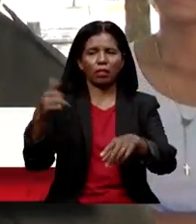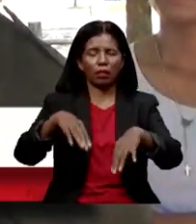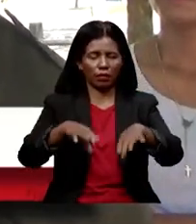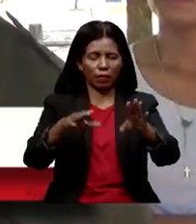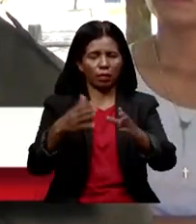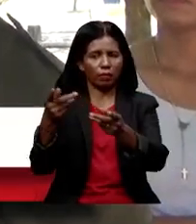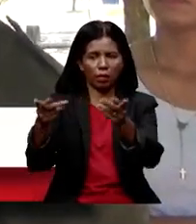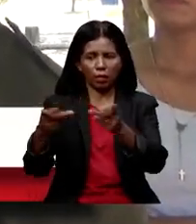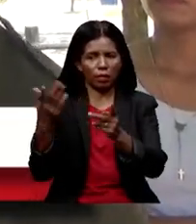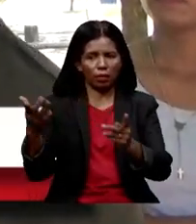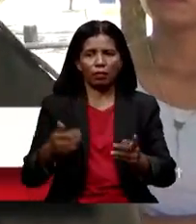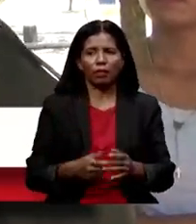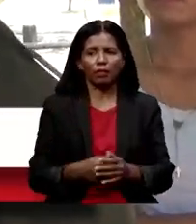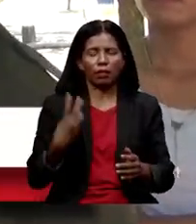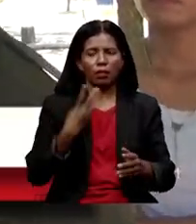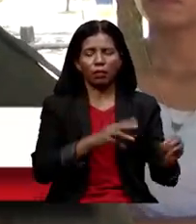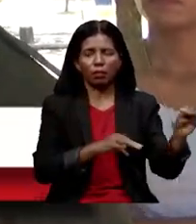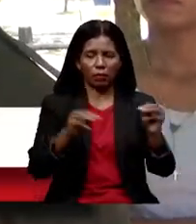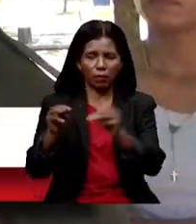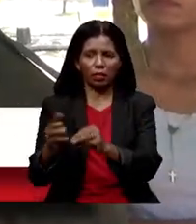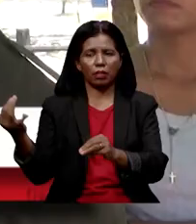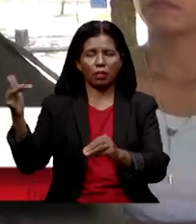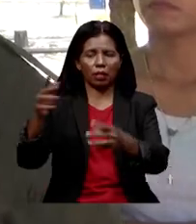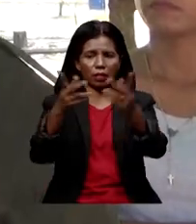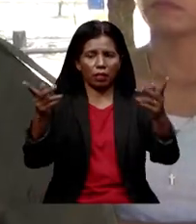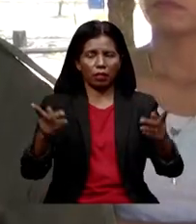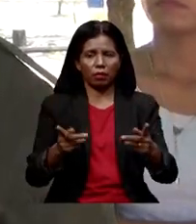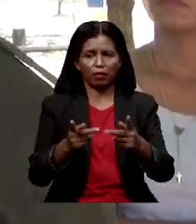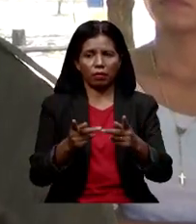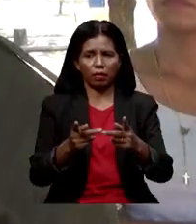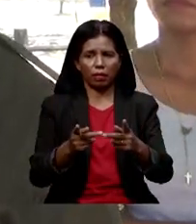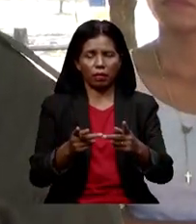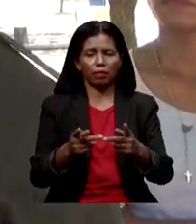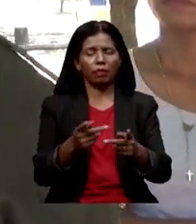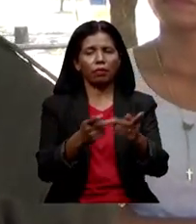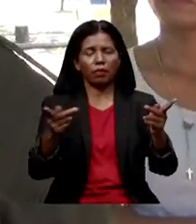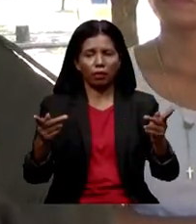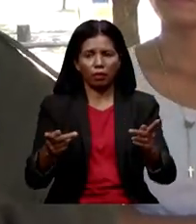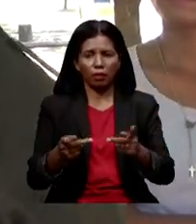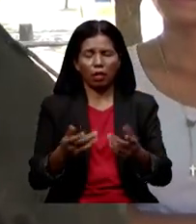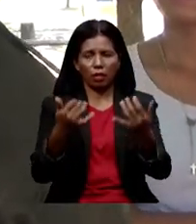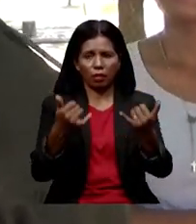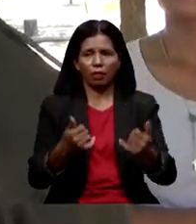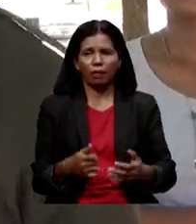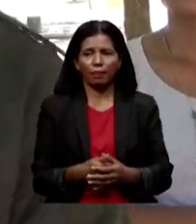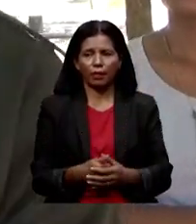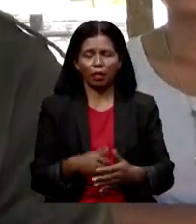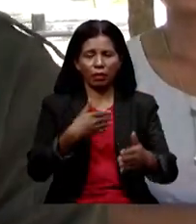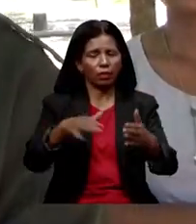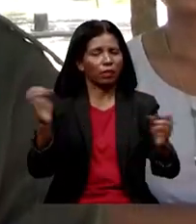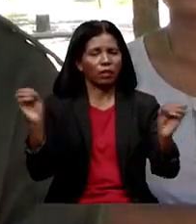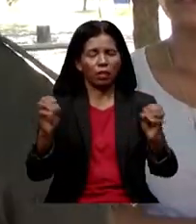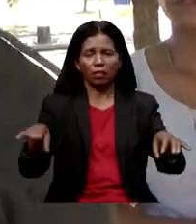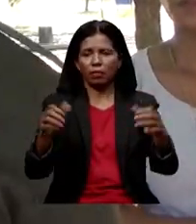nene, nema kami muda te sira bahwa fali fatin be estrangeru nian. Como agora para nuni fali ser la coi